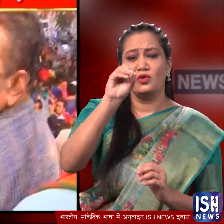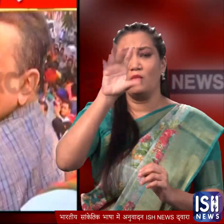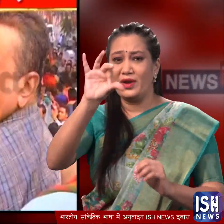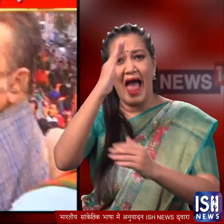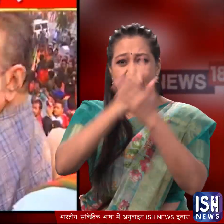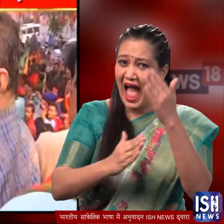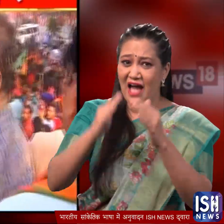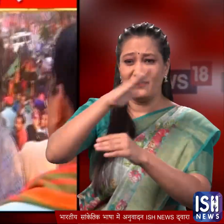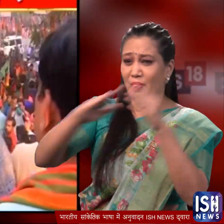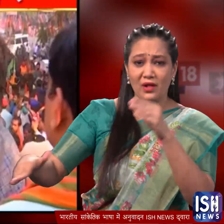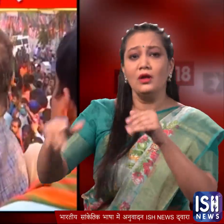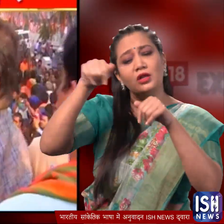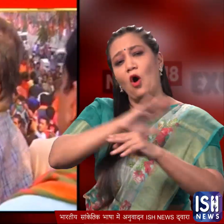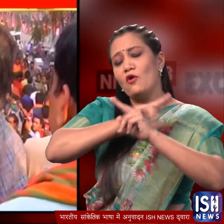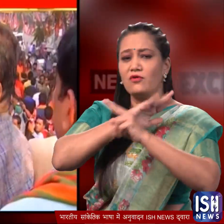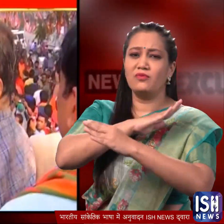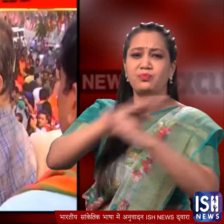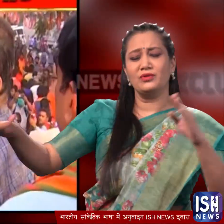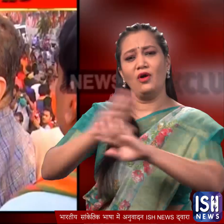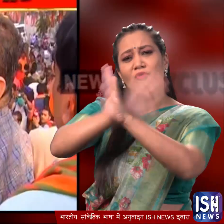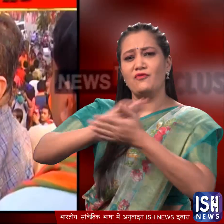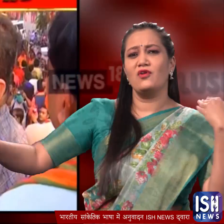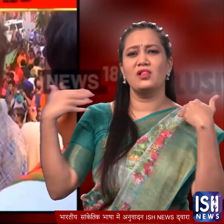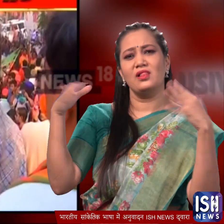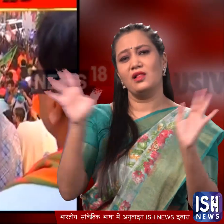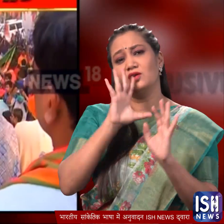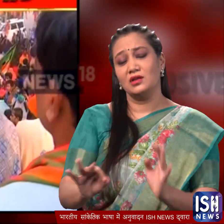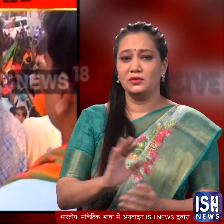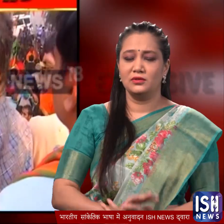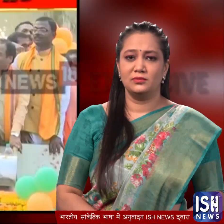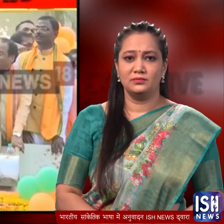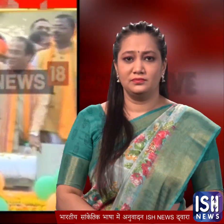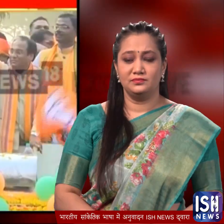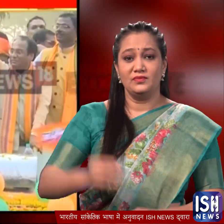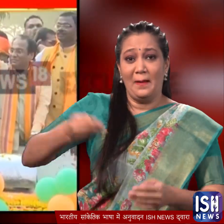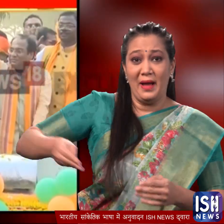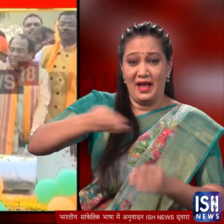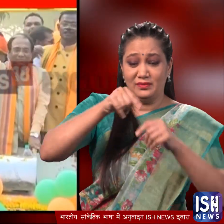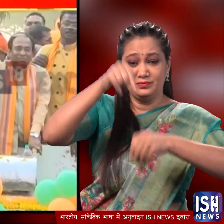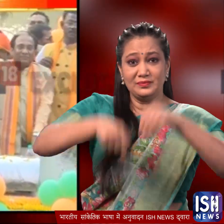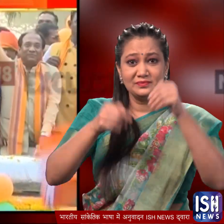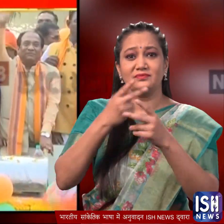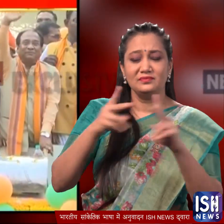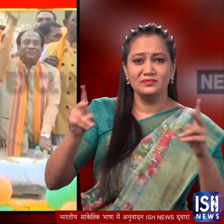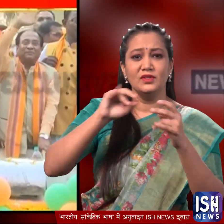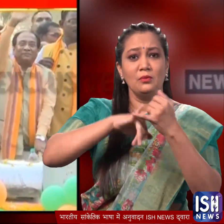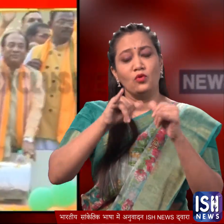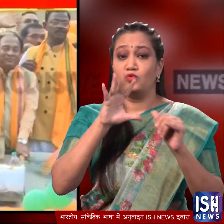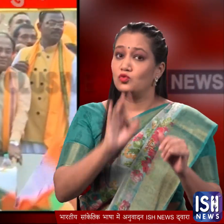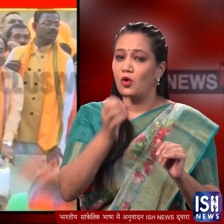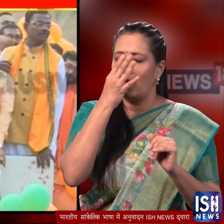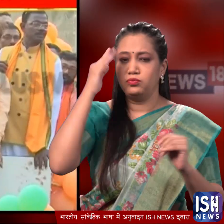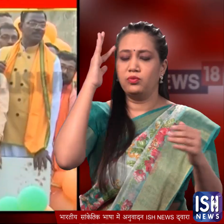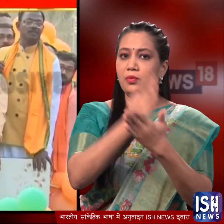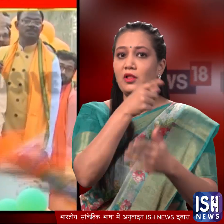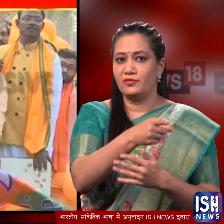2019 में बीजेपी ने हाफ कर दिया था, इस बार हम सब लोग मिला के साफ कर देगा। इस बार के बंगाल चुनाव में बीजेपी ने शुवेंदु पर बड़ा